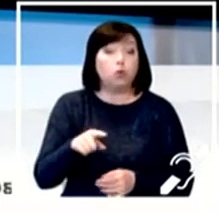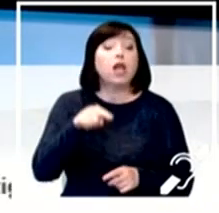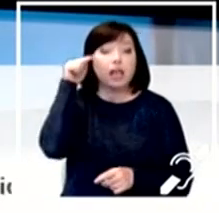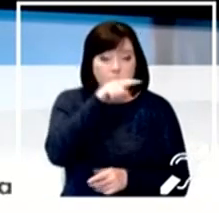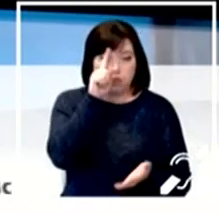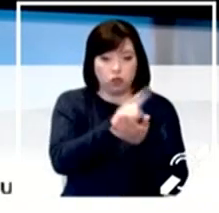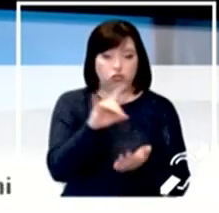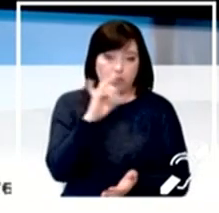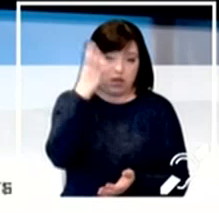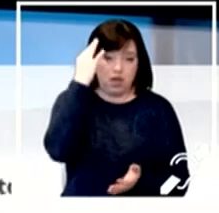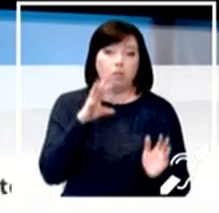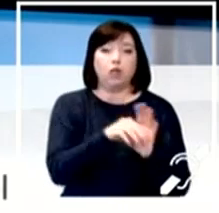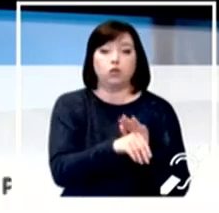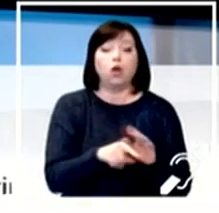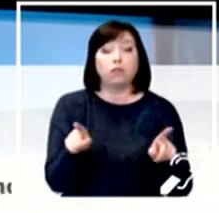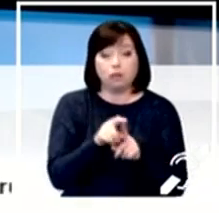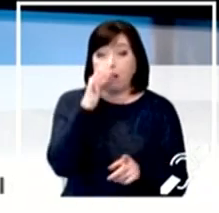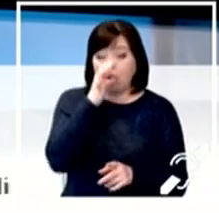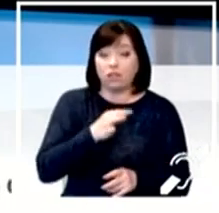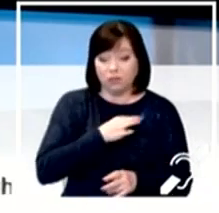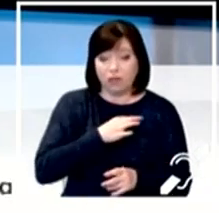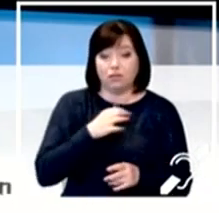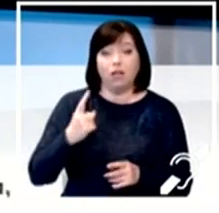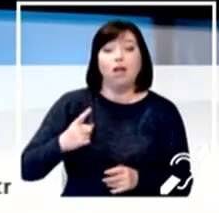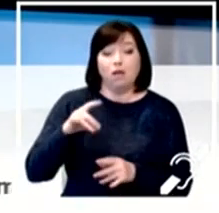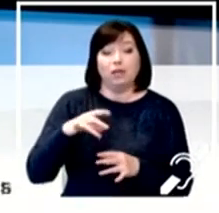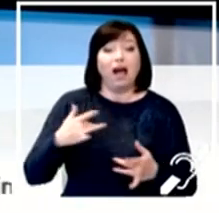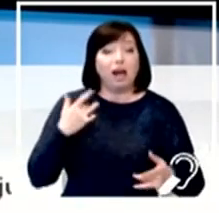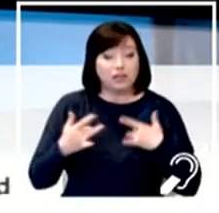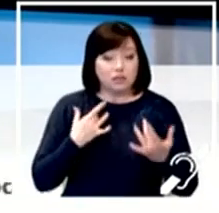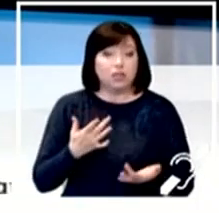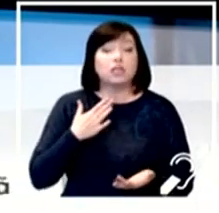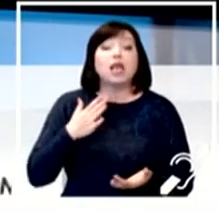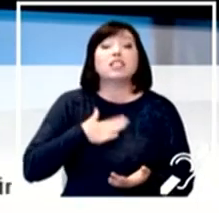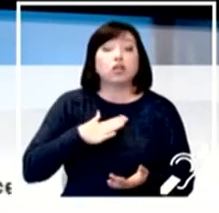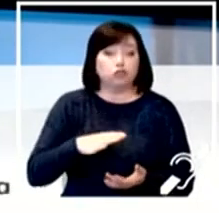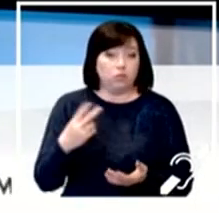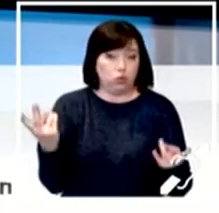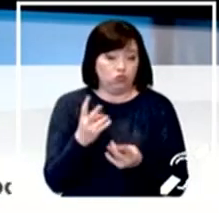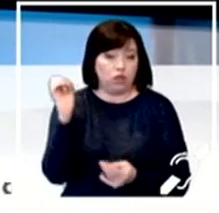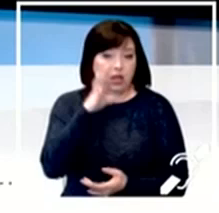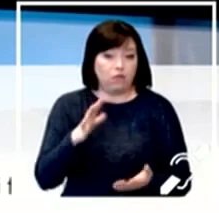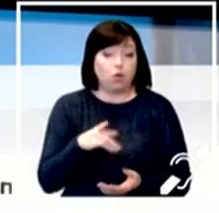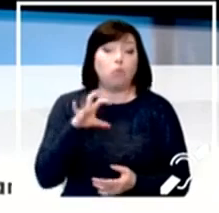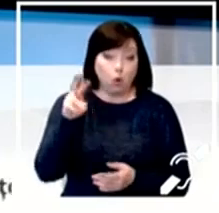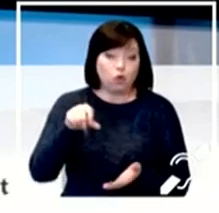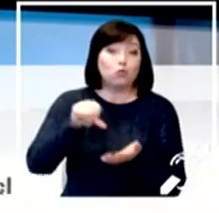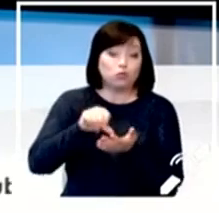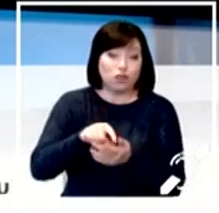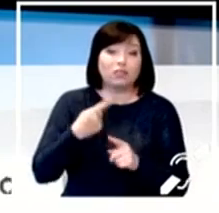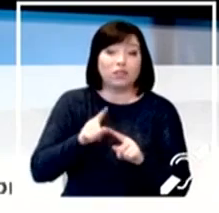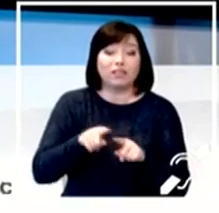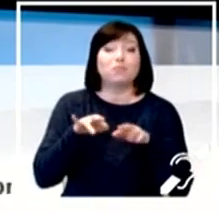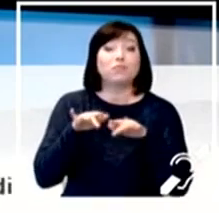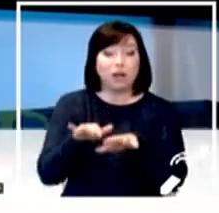și Republica Moldova. Așa a răspuns maestrul la întrebarea de ce să fiu european, care este și genericul campaniei TVR Moldova